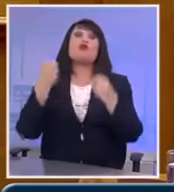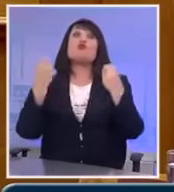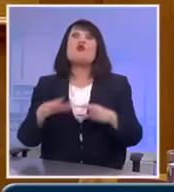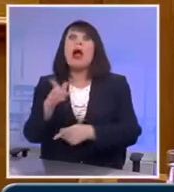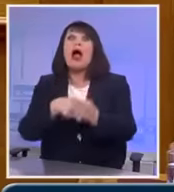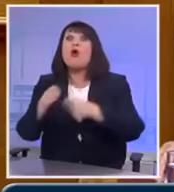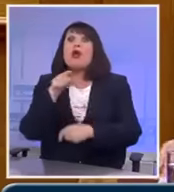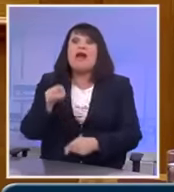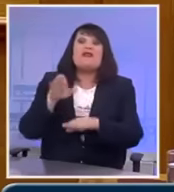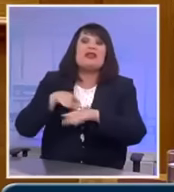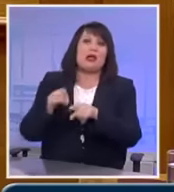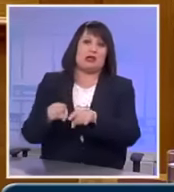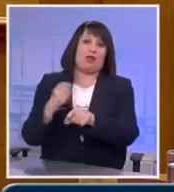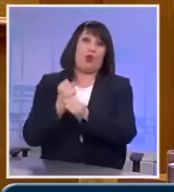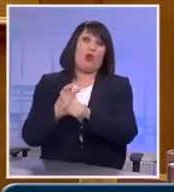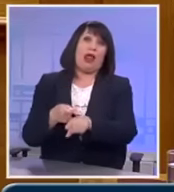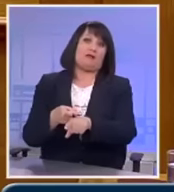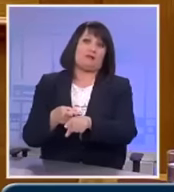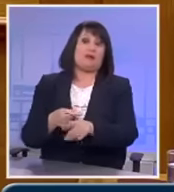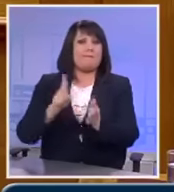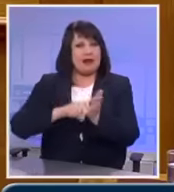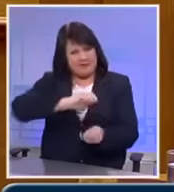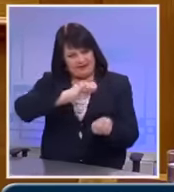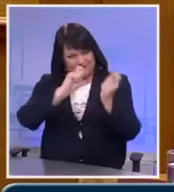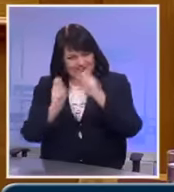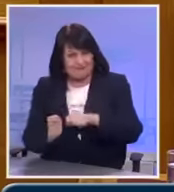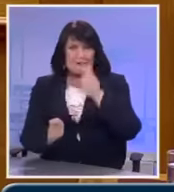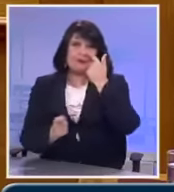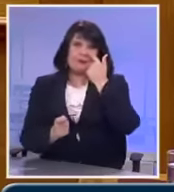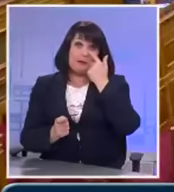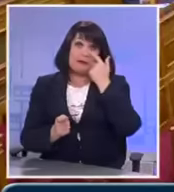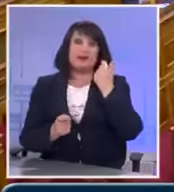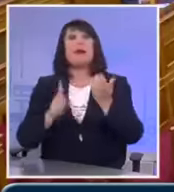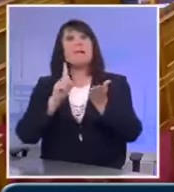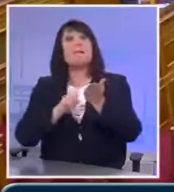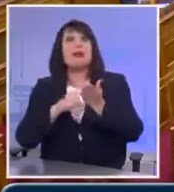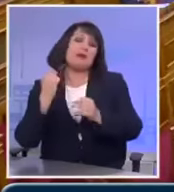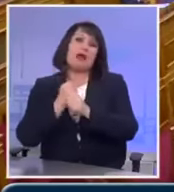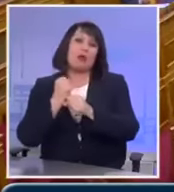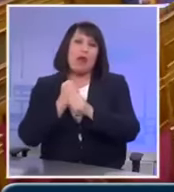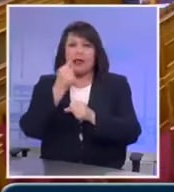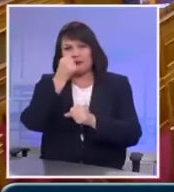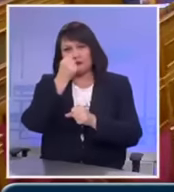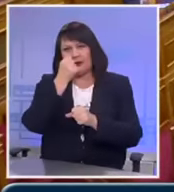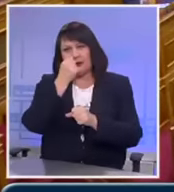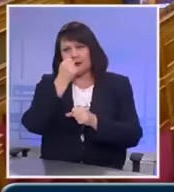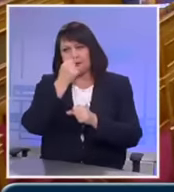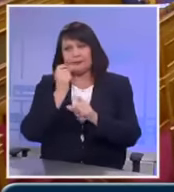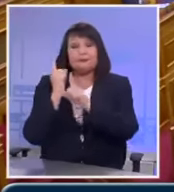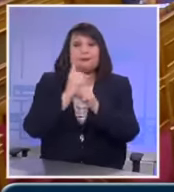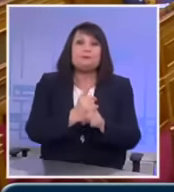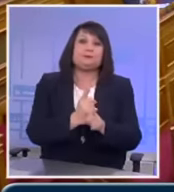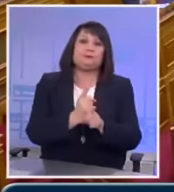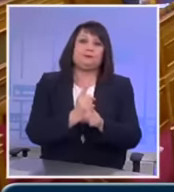της αγοράς και για να αλλάξει αυτό πρέπει να δουλέψουμε με έμφαση στην